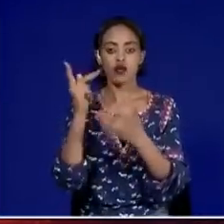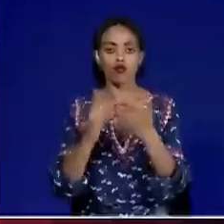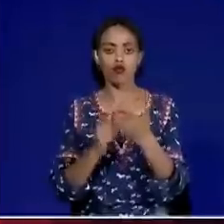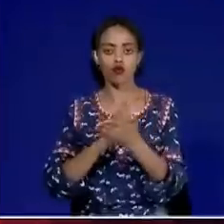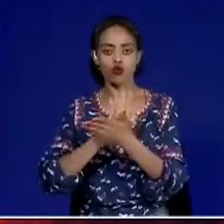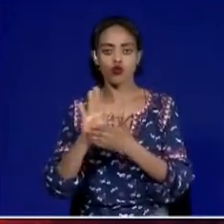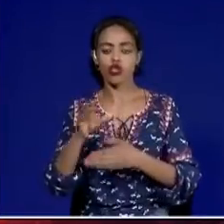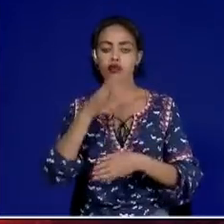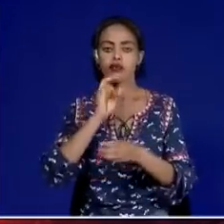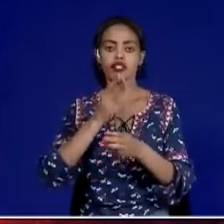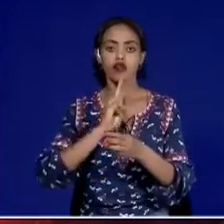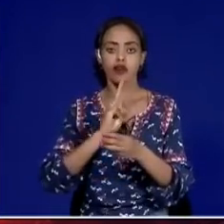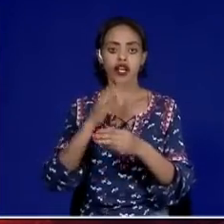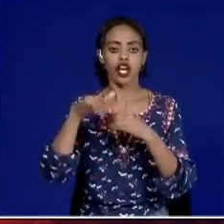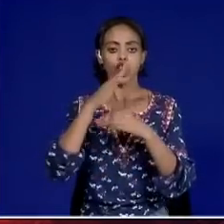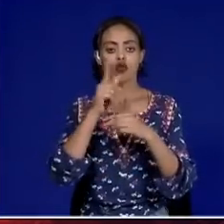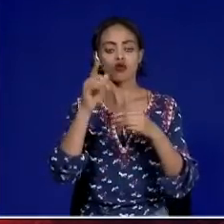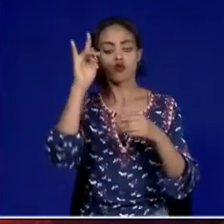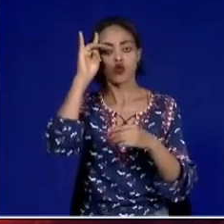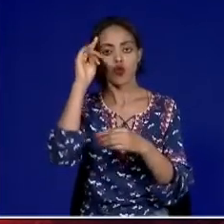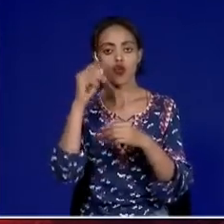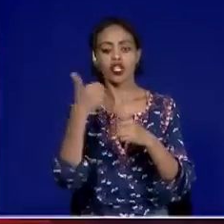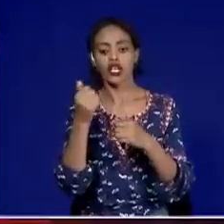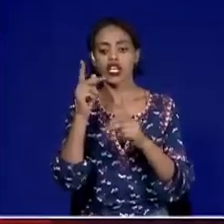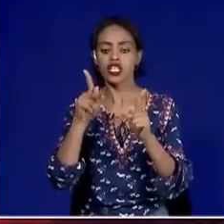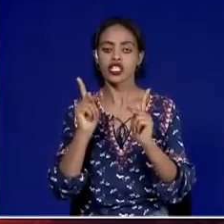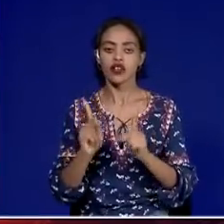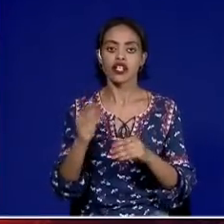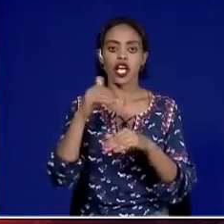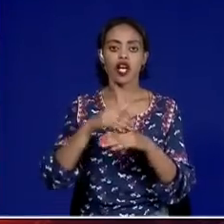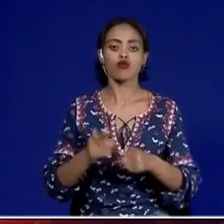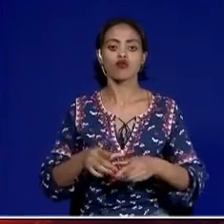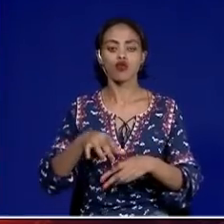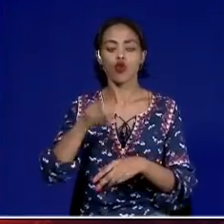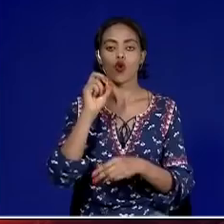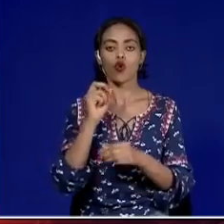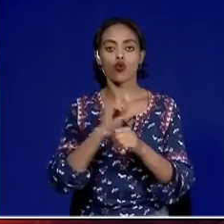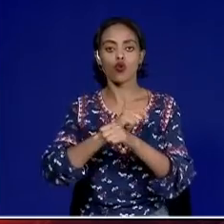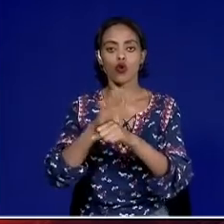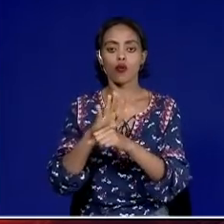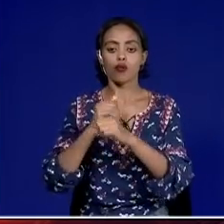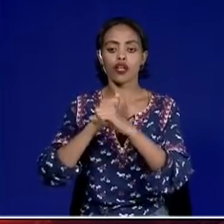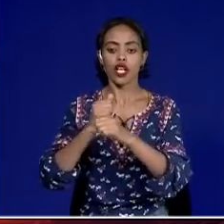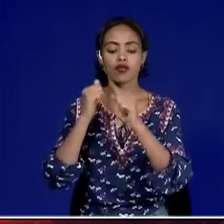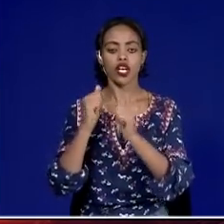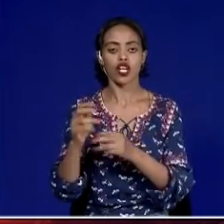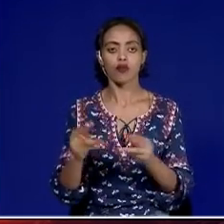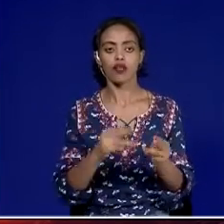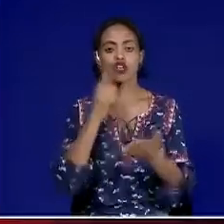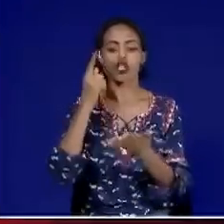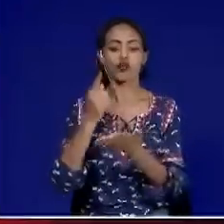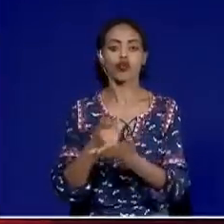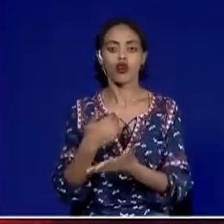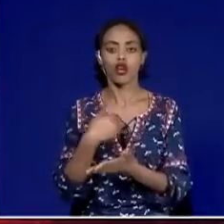مستماي لعلوت حلفت منغست تزوبا وردان غلك فالات حبرسبن ابز سرخابلو نو كورونا فايروس مكل خال بزخل منغدي